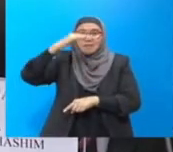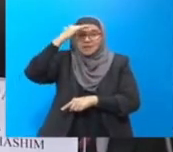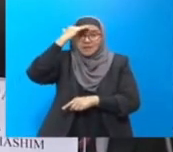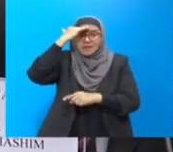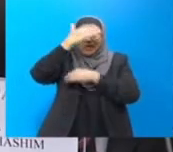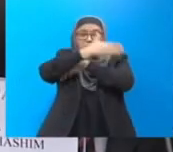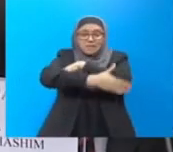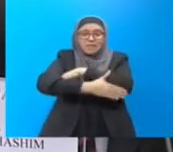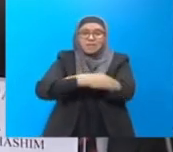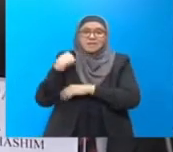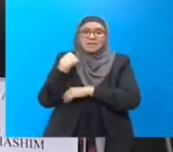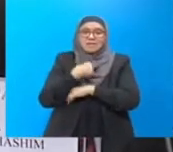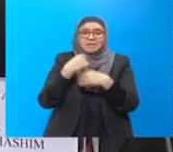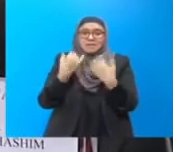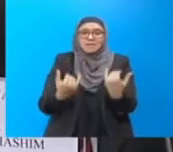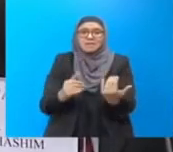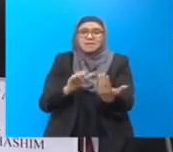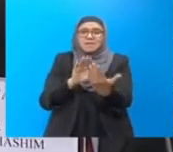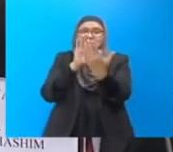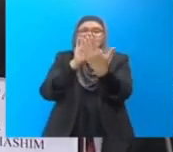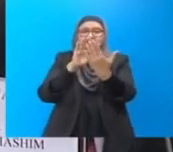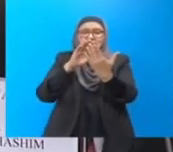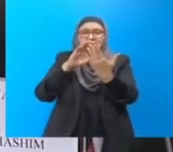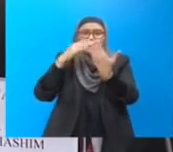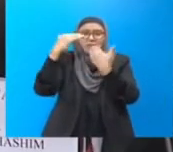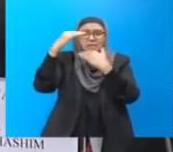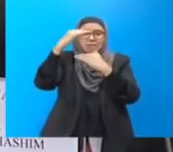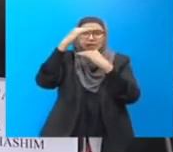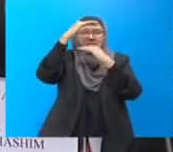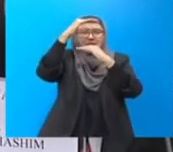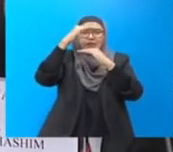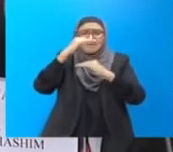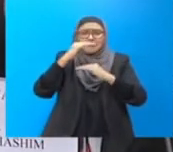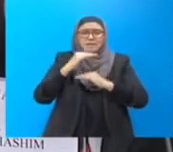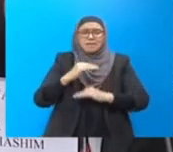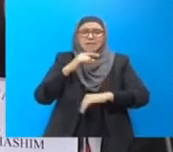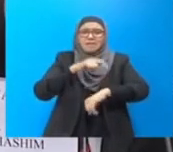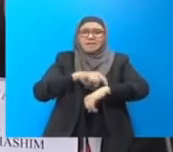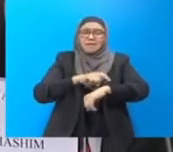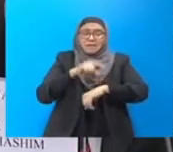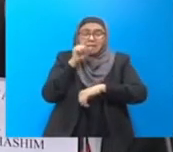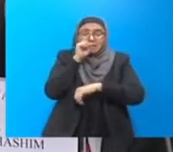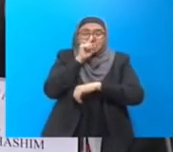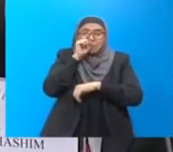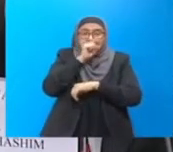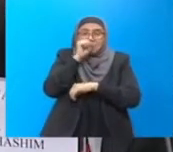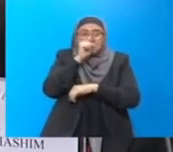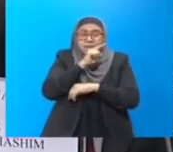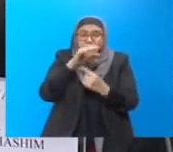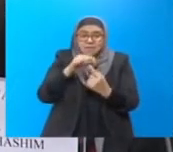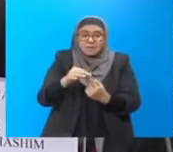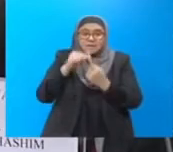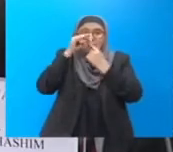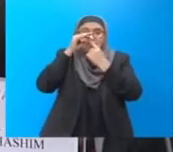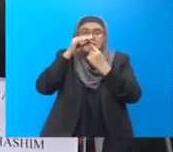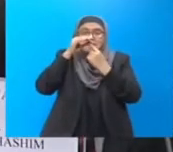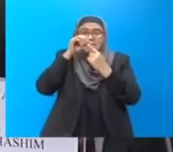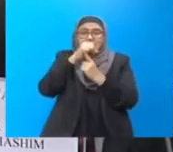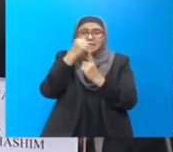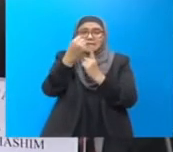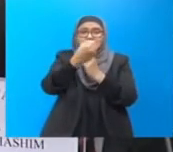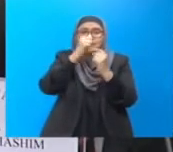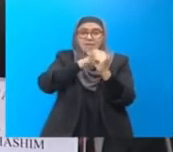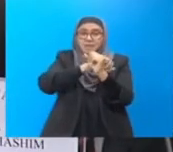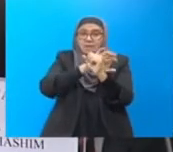bahwa negara kita hal ini menghadapi pasca pasca yang kritikal terutama di dalam kita menghadapi situasi kobi